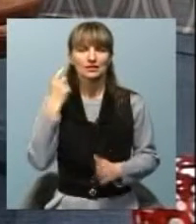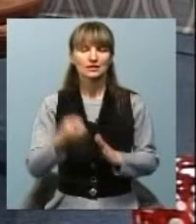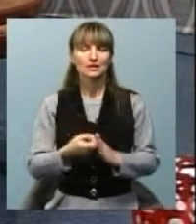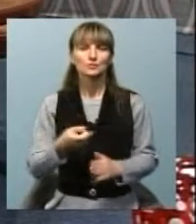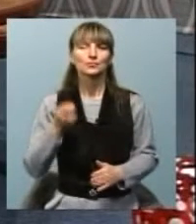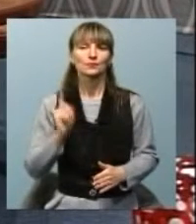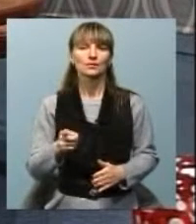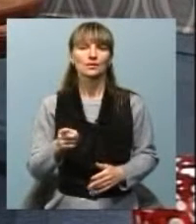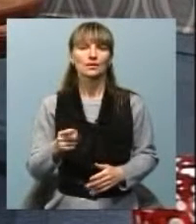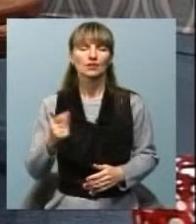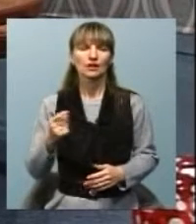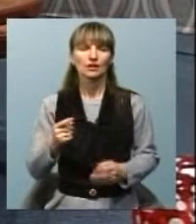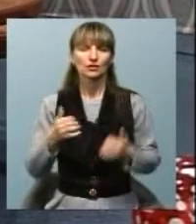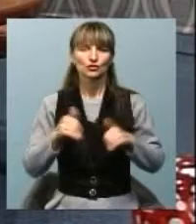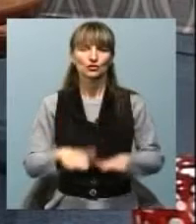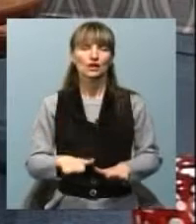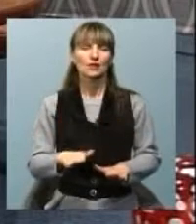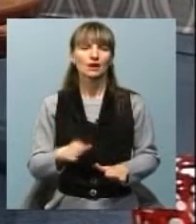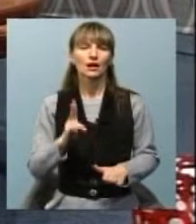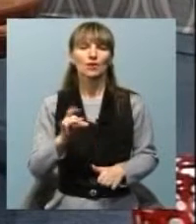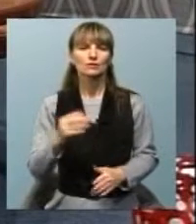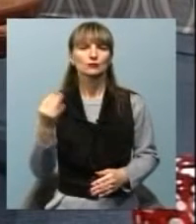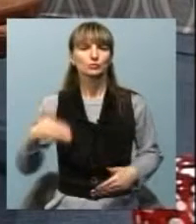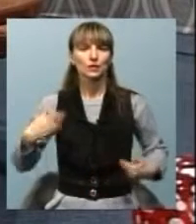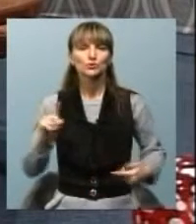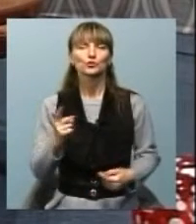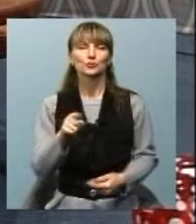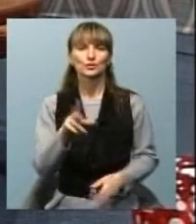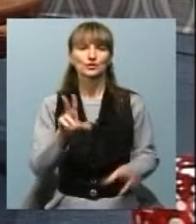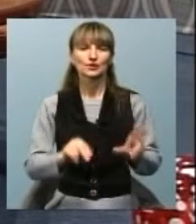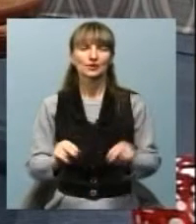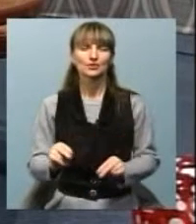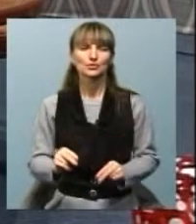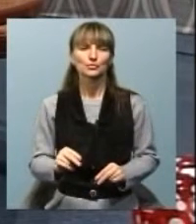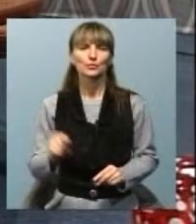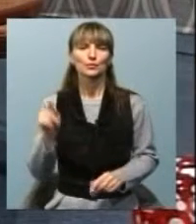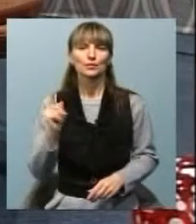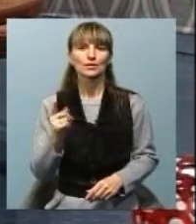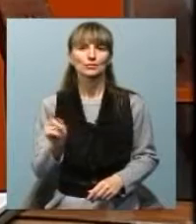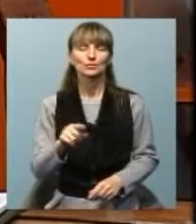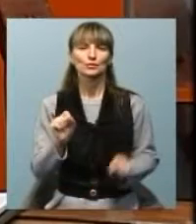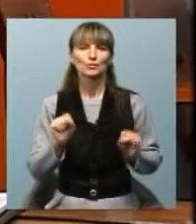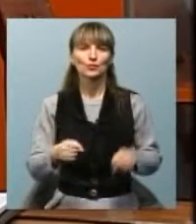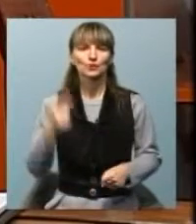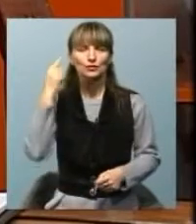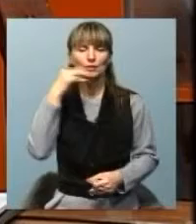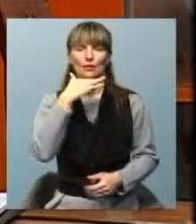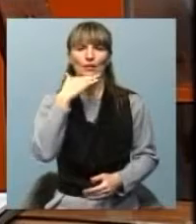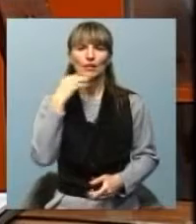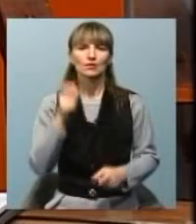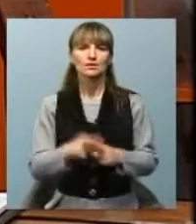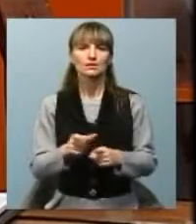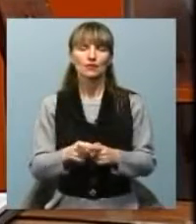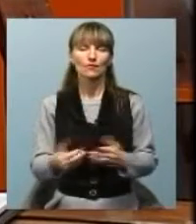Насправді розгадування кросворду – це дуже корисно. І чому, Соня, як ти вважаєш? Тому що можна узнати дуже багато